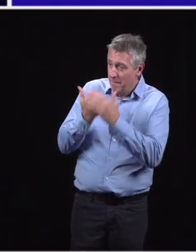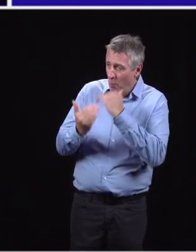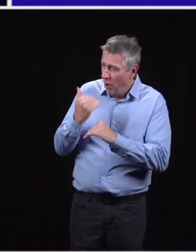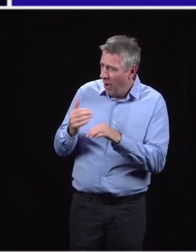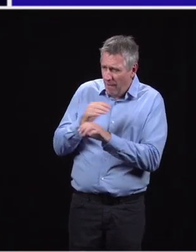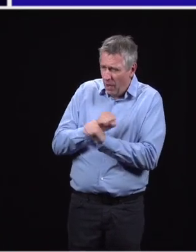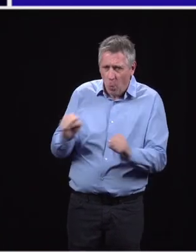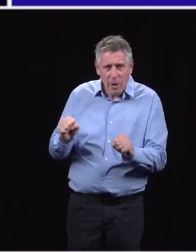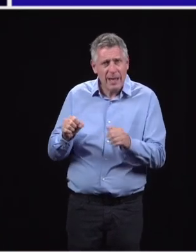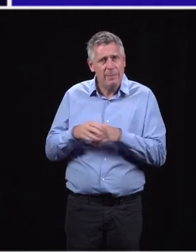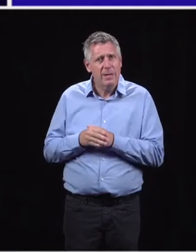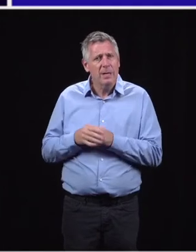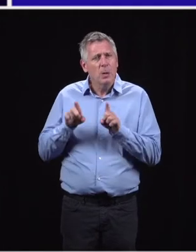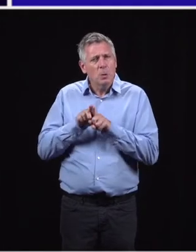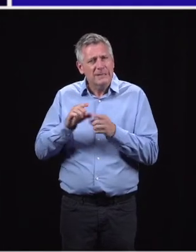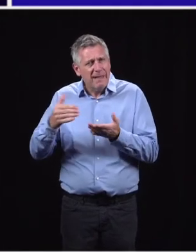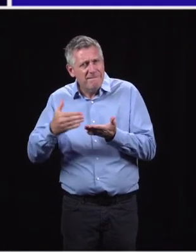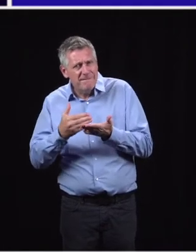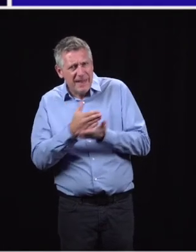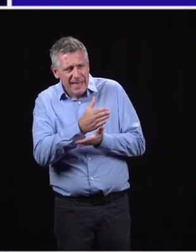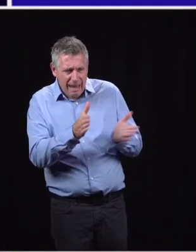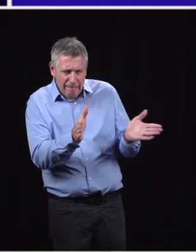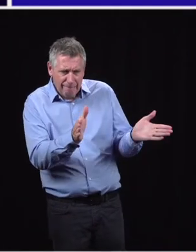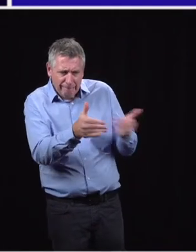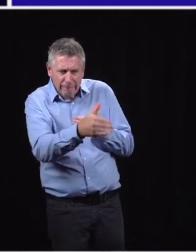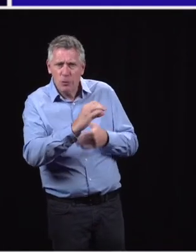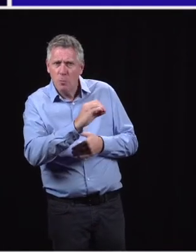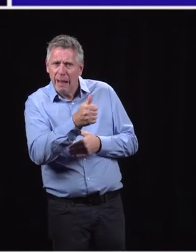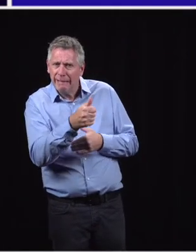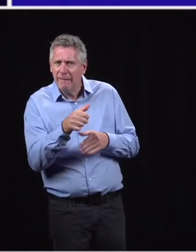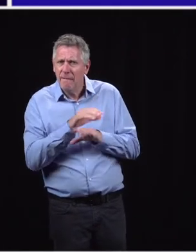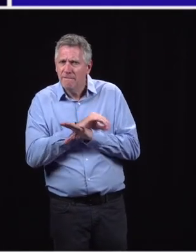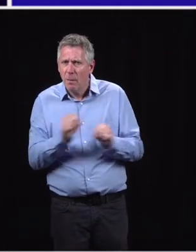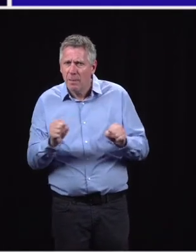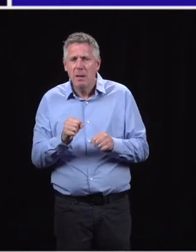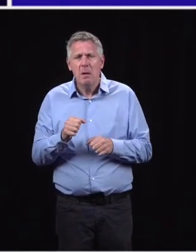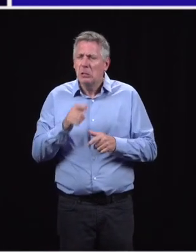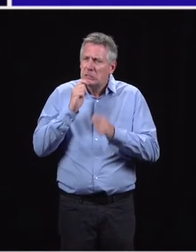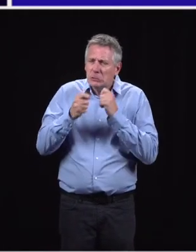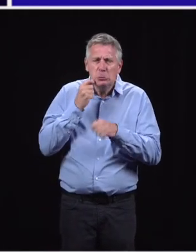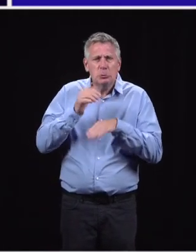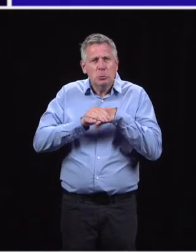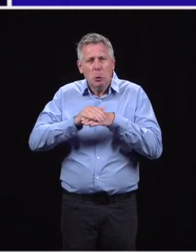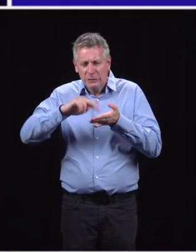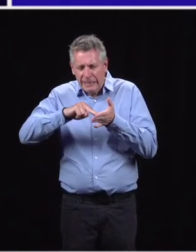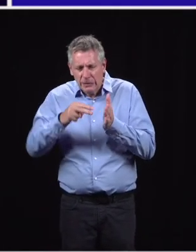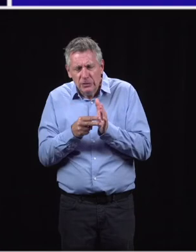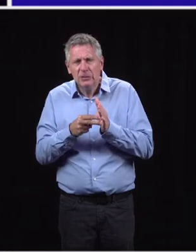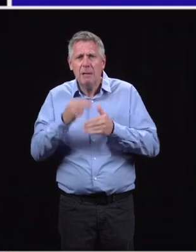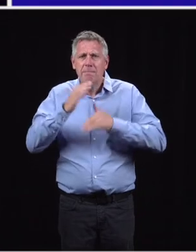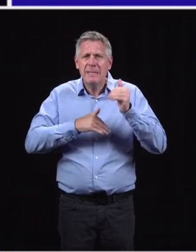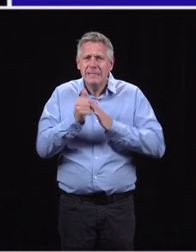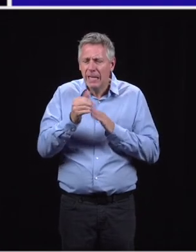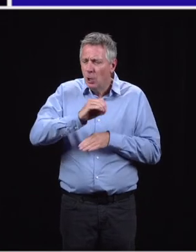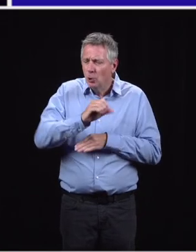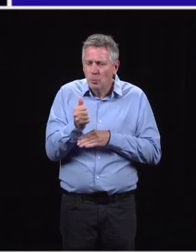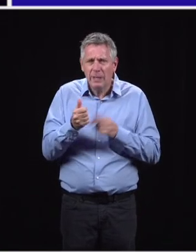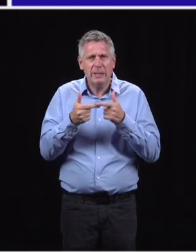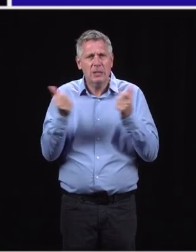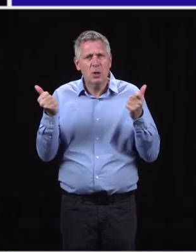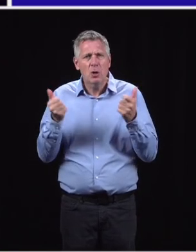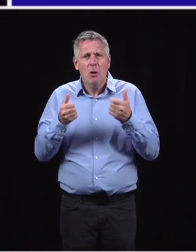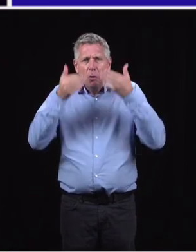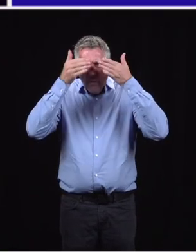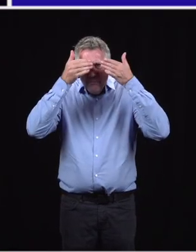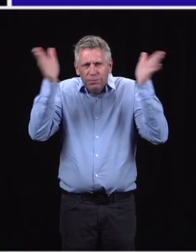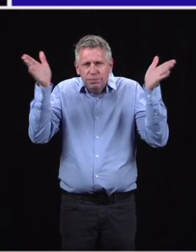fabuleux et pour parler de cette filière qui est fabuleuse parce que c'est vrai que quand on parle texte quand on parle des métiers du numérique des débouchés du futur